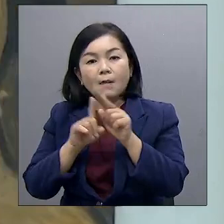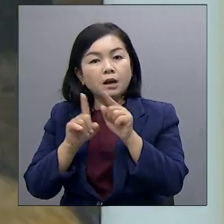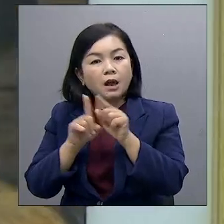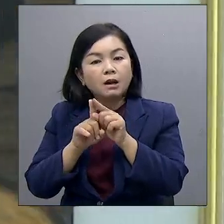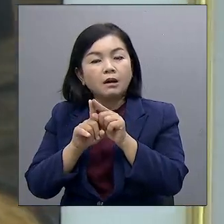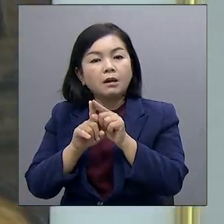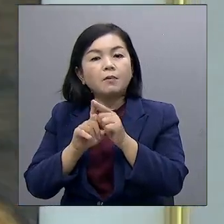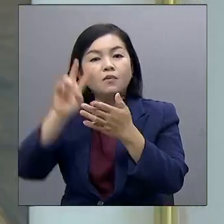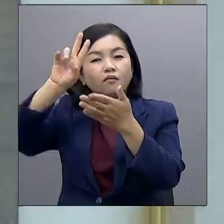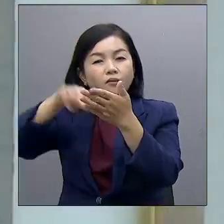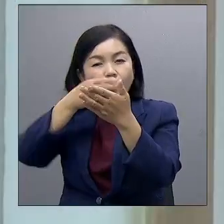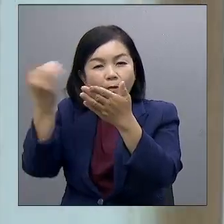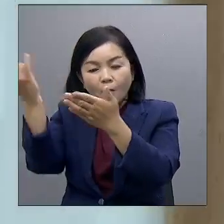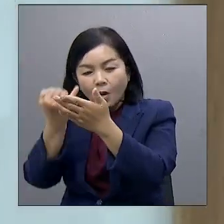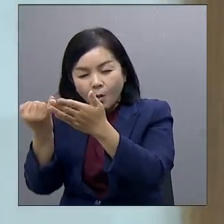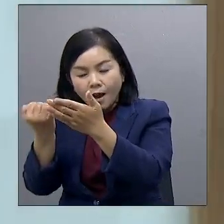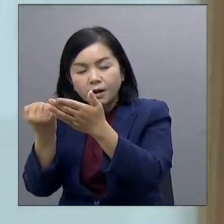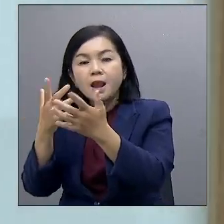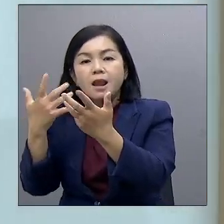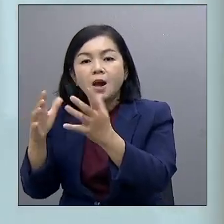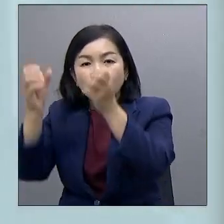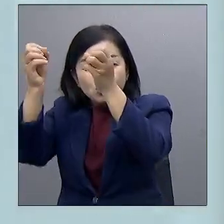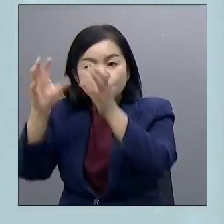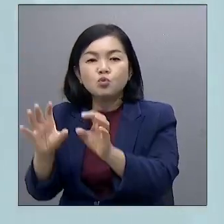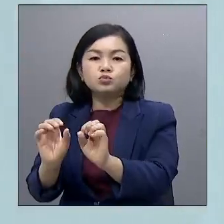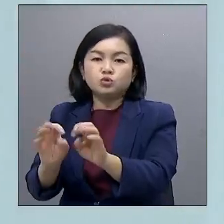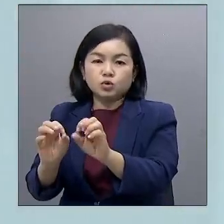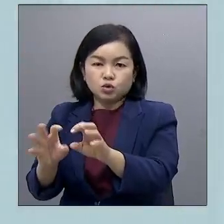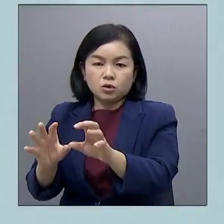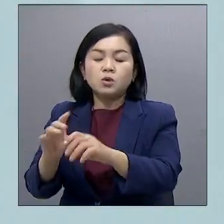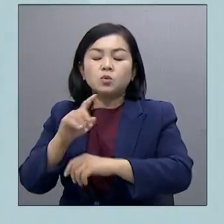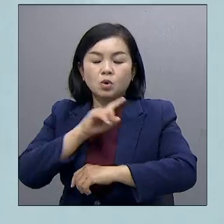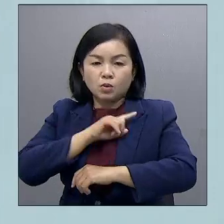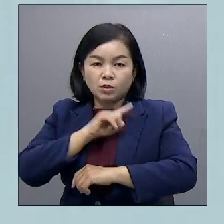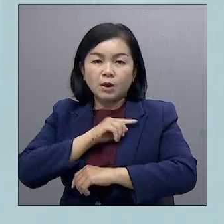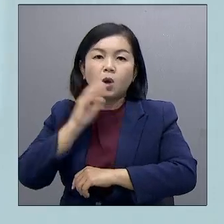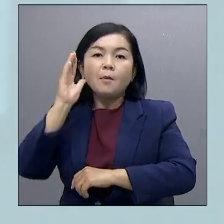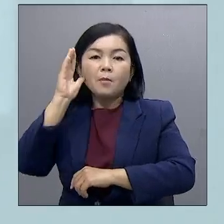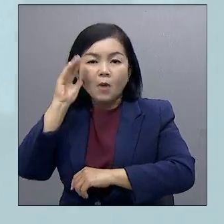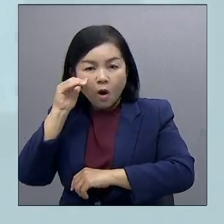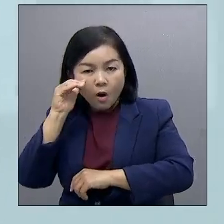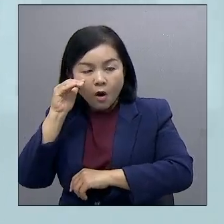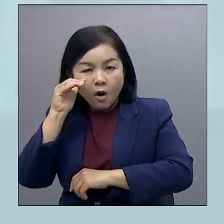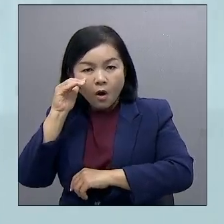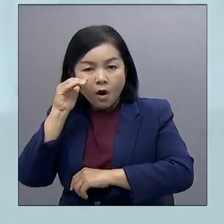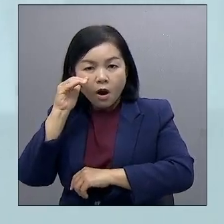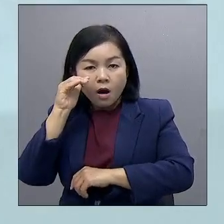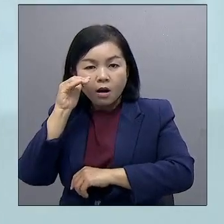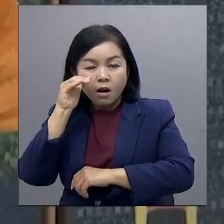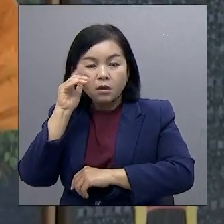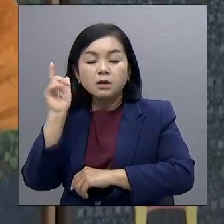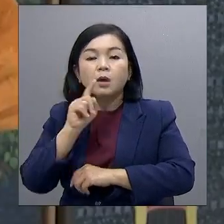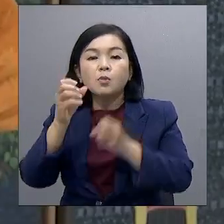ก็ยังมีความเป็นครูในขณะเดียวกันก็ในบทบาทต่างๆในความเป็นพ่อในความเอ่อเป็น